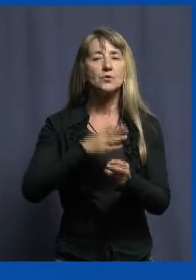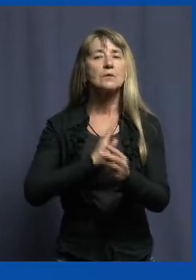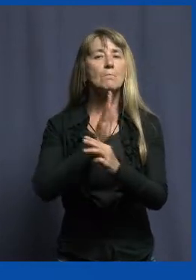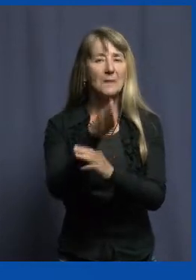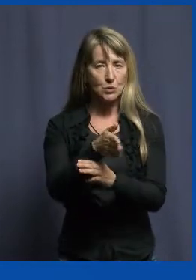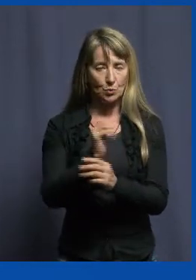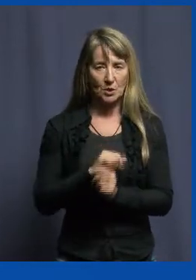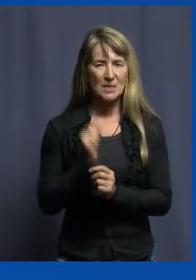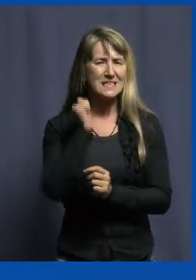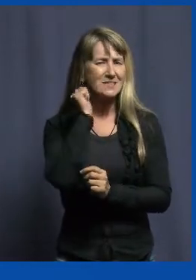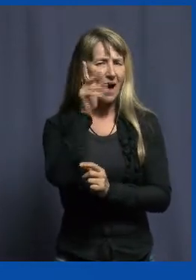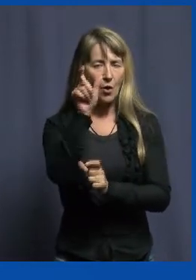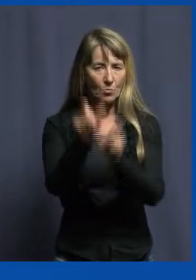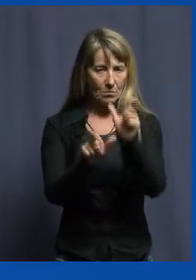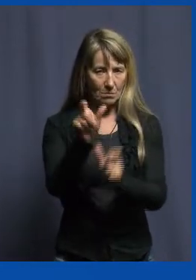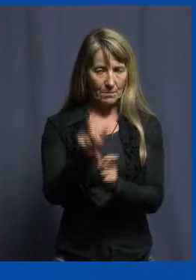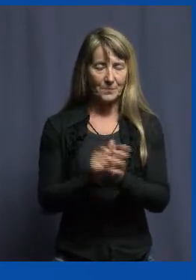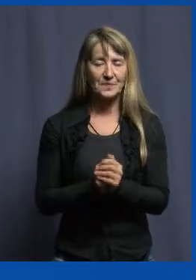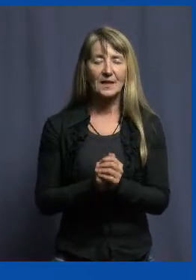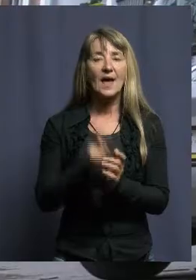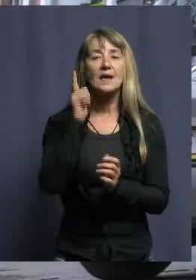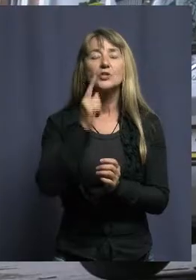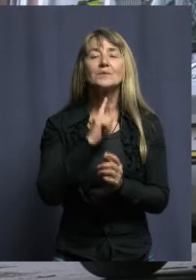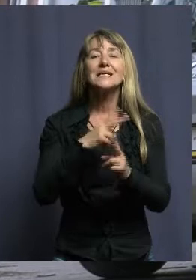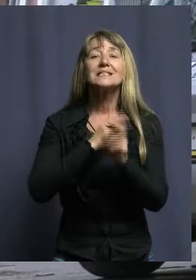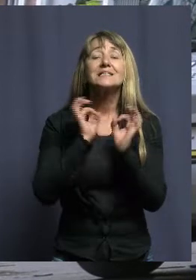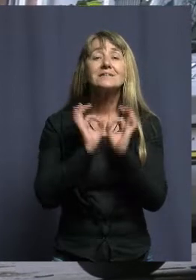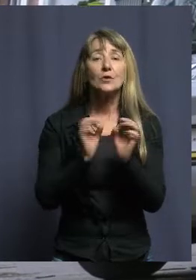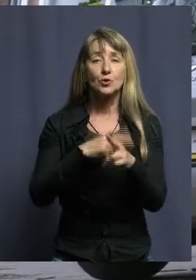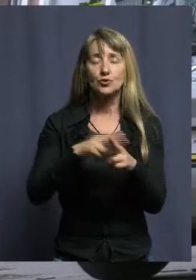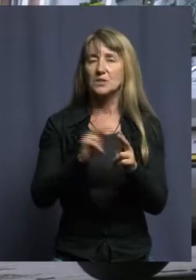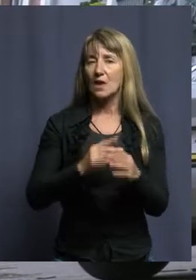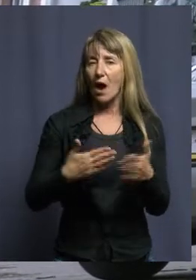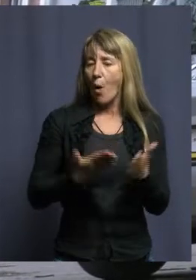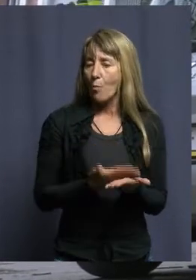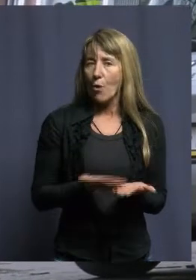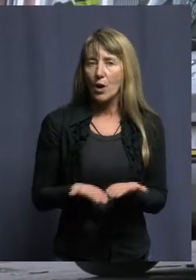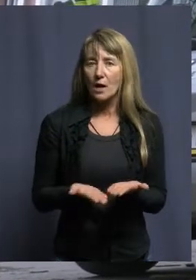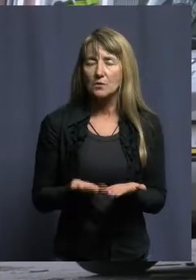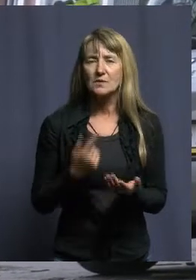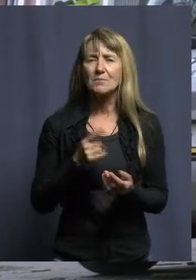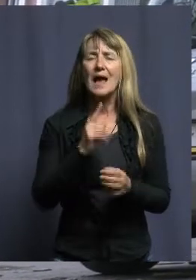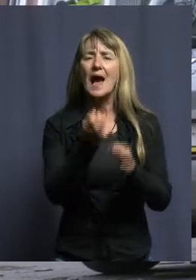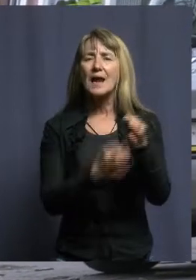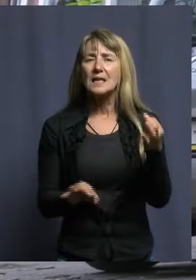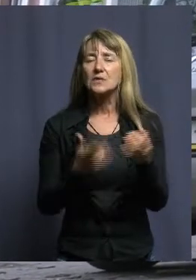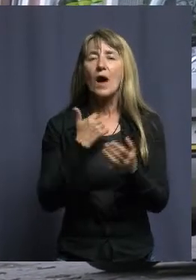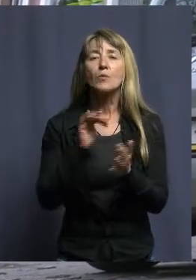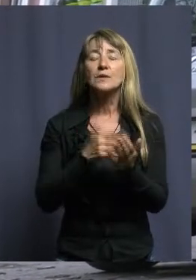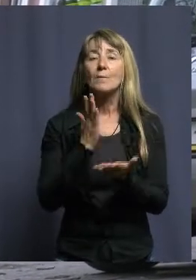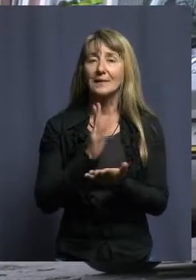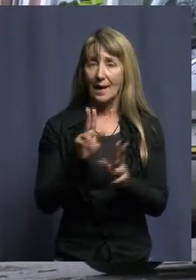pristupačni svakome. Drugo, grad će biti sigurno čistiji, neuporediv, jer sad imate bar mekanizaciju kako treba da imate.